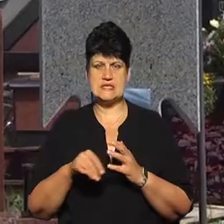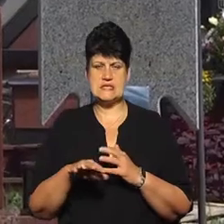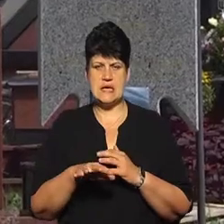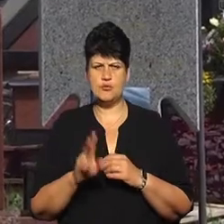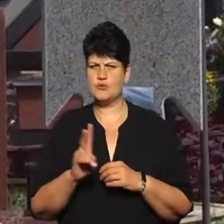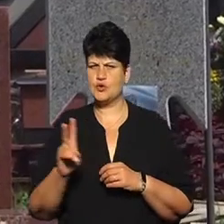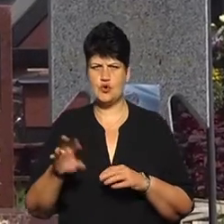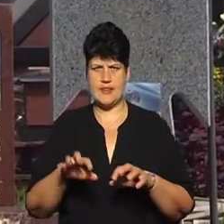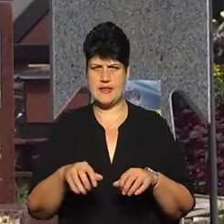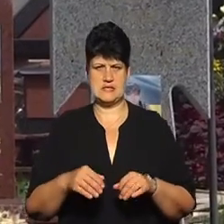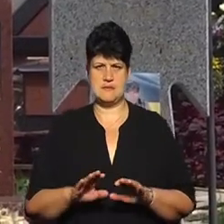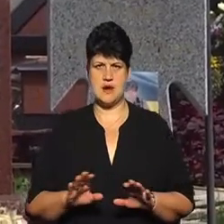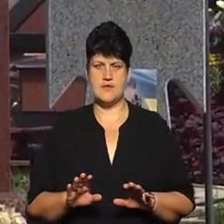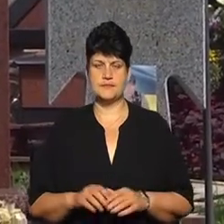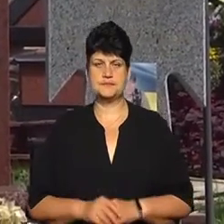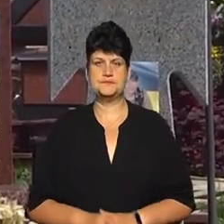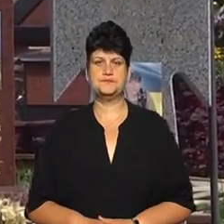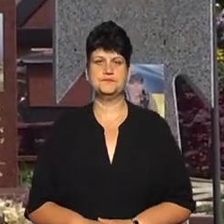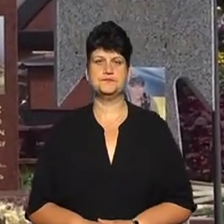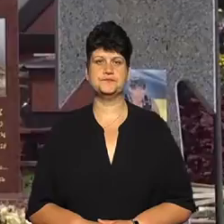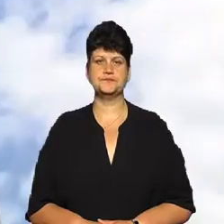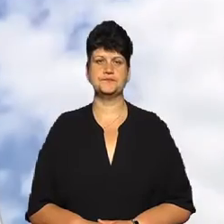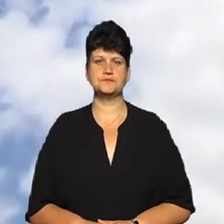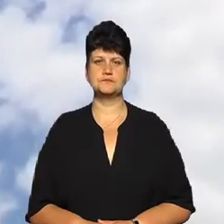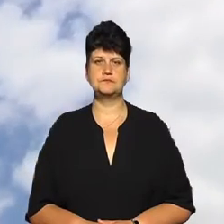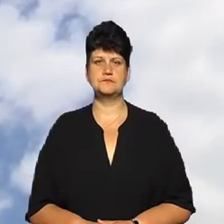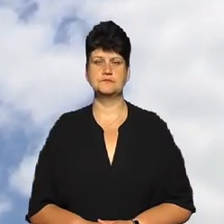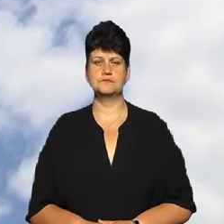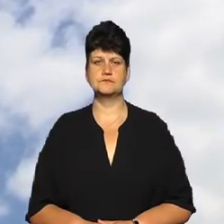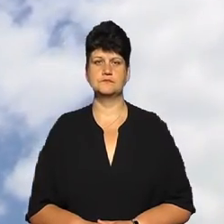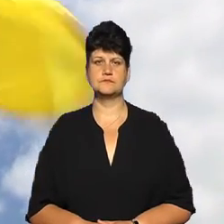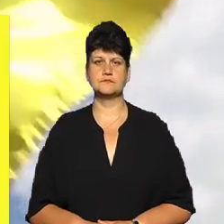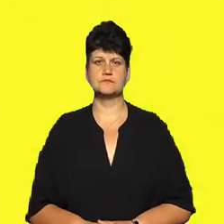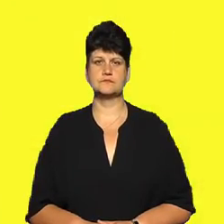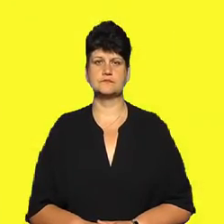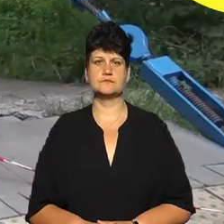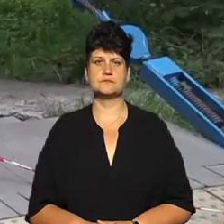забрав. Тарас Бурак, Василь Панчук. Новини на Суспільному. Тернопіль.